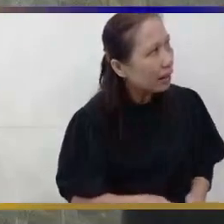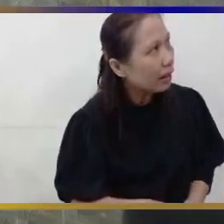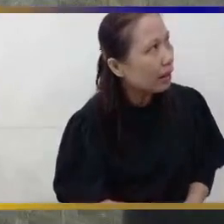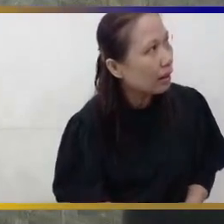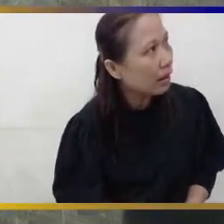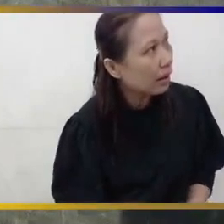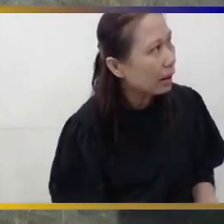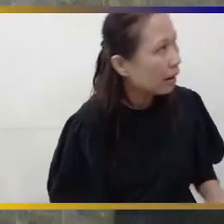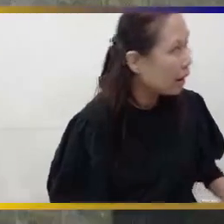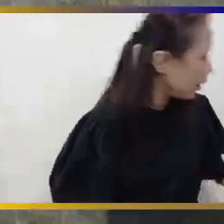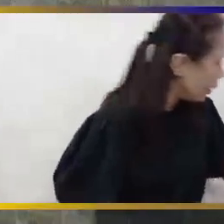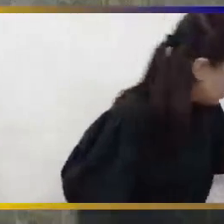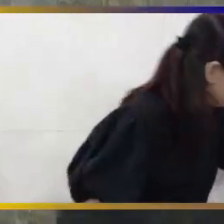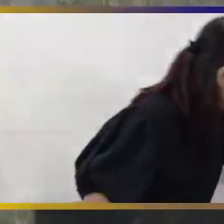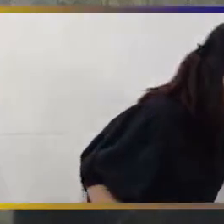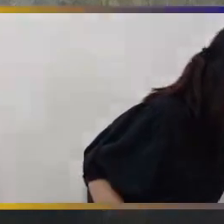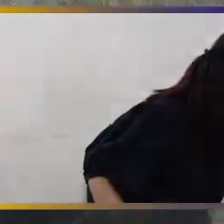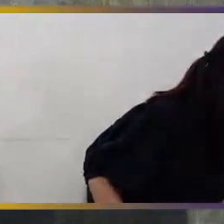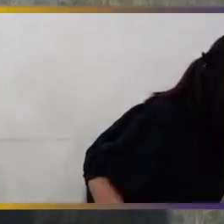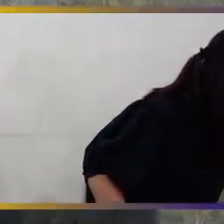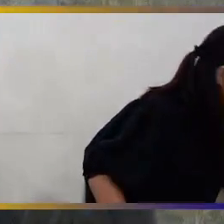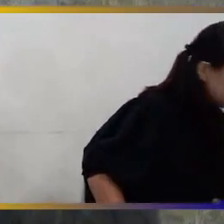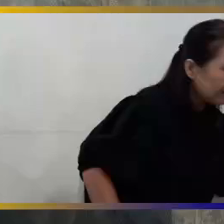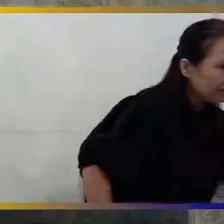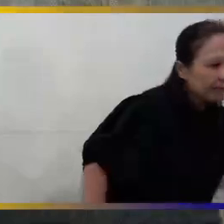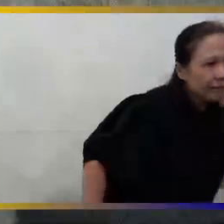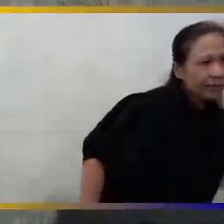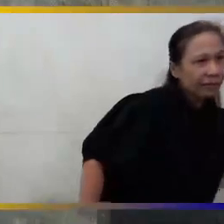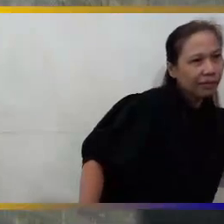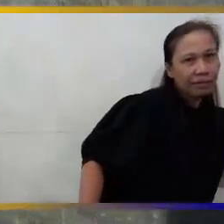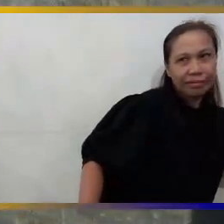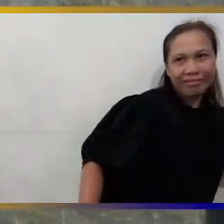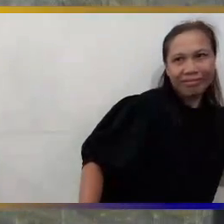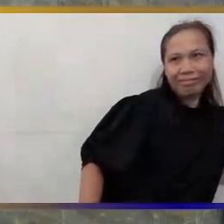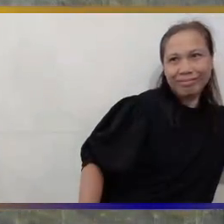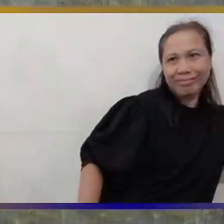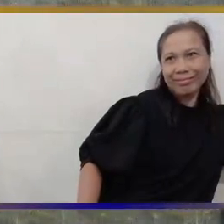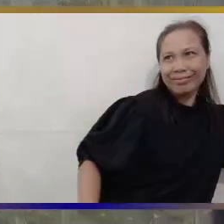nagtatagalog malaki ka na